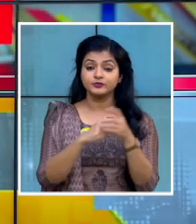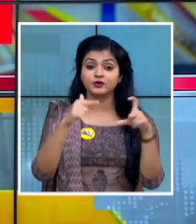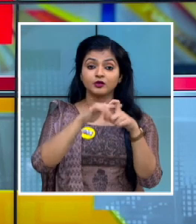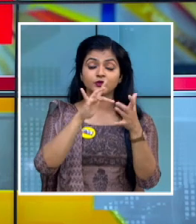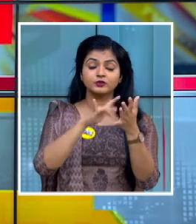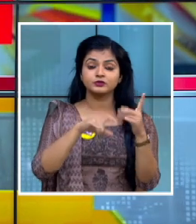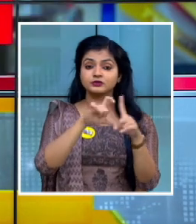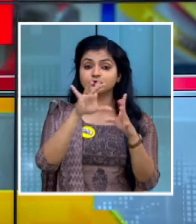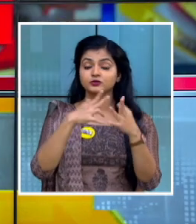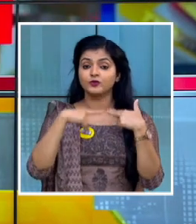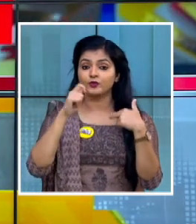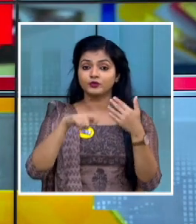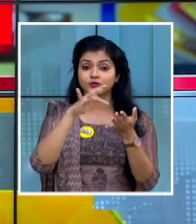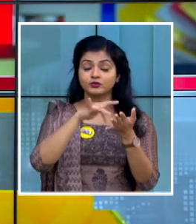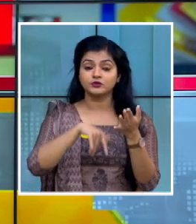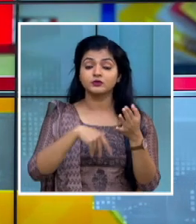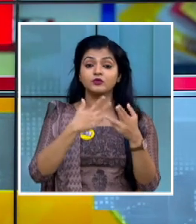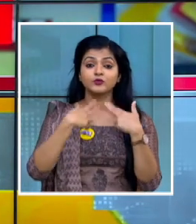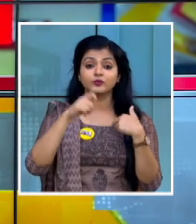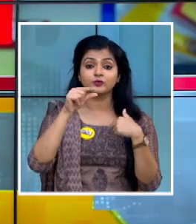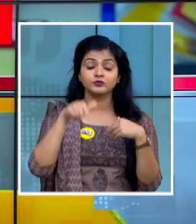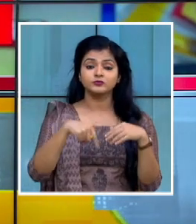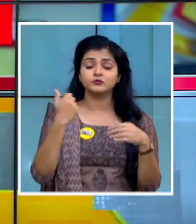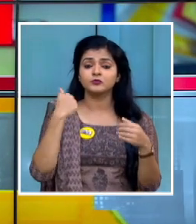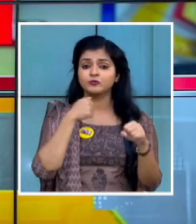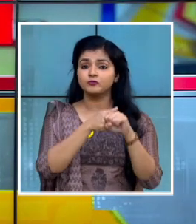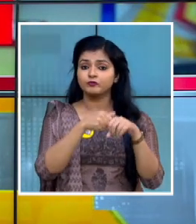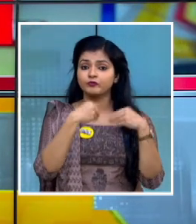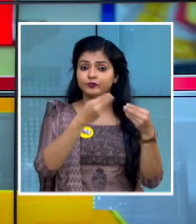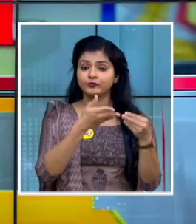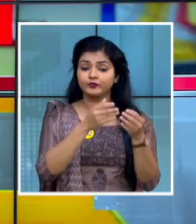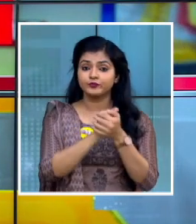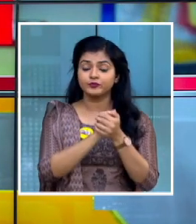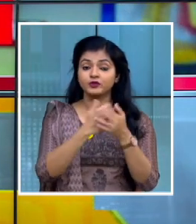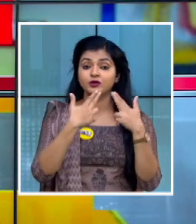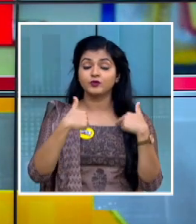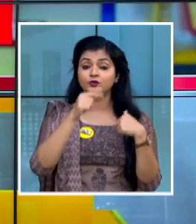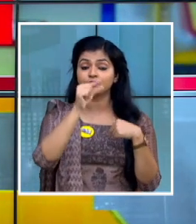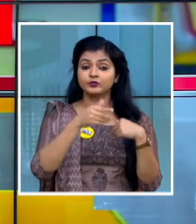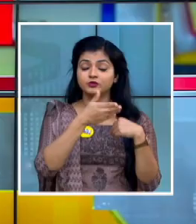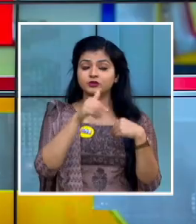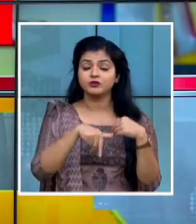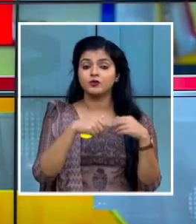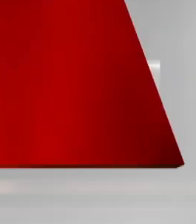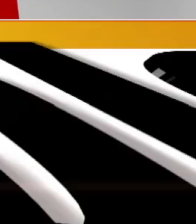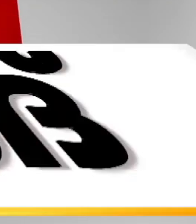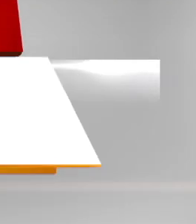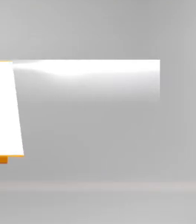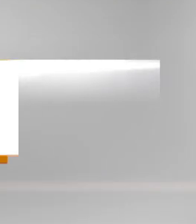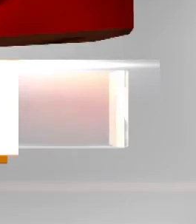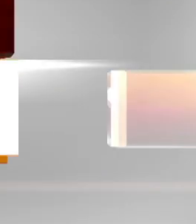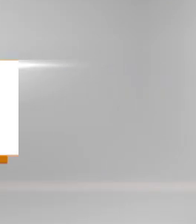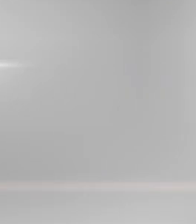എറണാകുളം ജില്ലാ കോടതി സമുച്ചയത്തിൽ അഭിഭാഷകന് മർദ്ദനം. അഡ്വക്കേറ്റ് കൃഷ്ണരാജേന്ദ്രനെ ഓട്ടോ ഡ്രൈവറാണ് മർദ്ദിച്ചത്. എസ് ശ്യാംകുമാർ